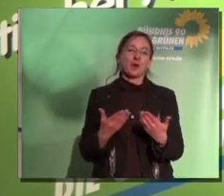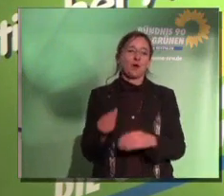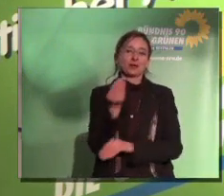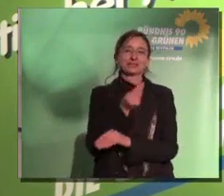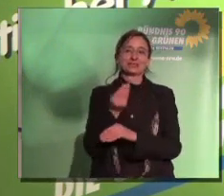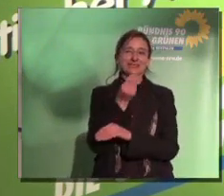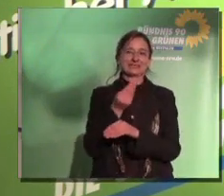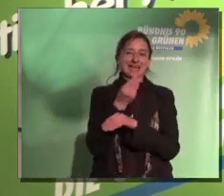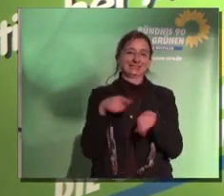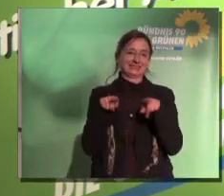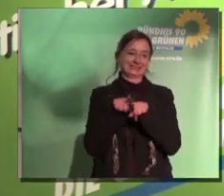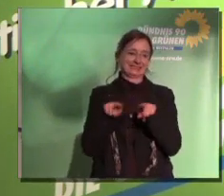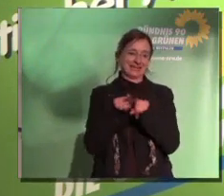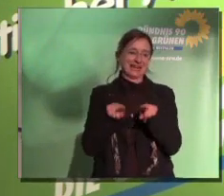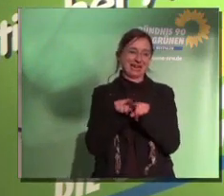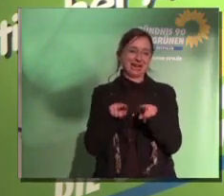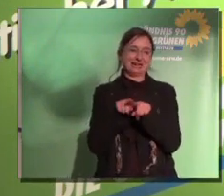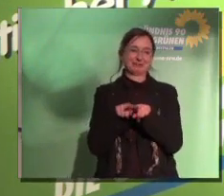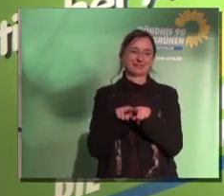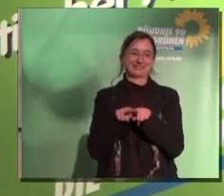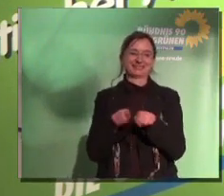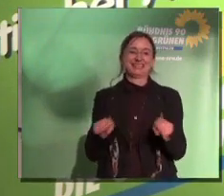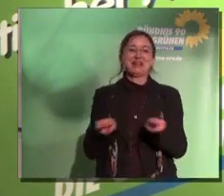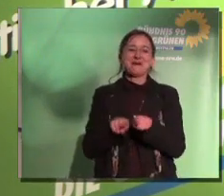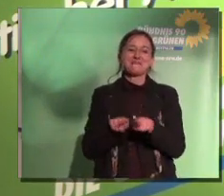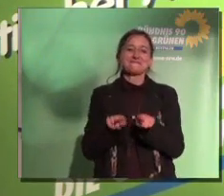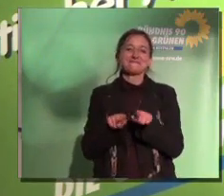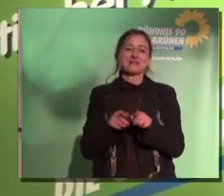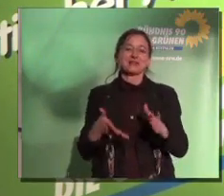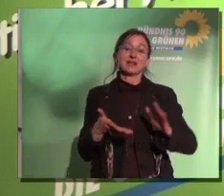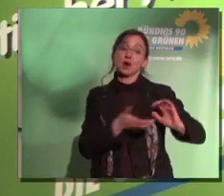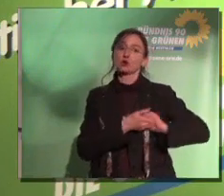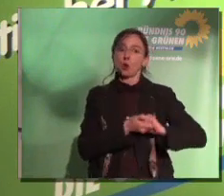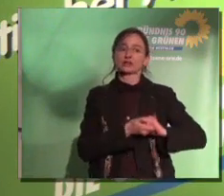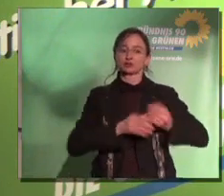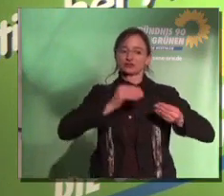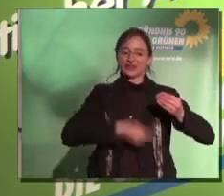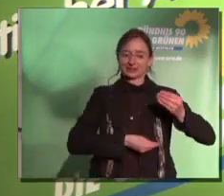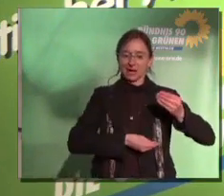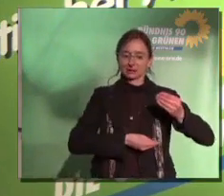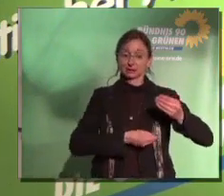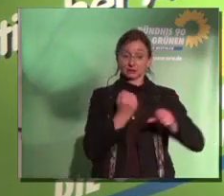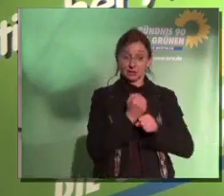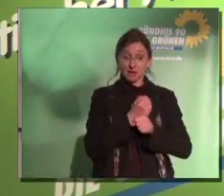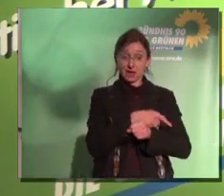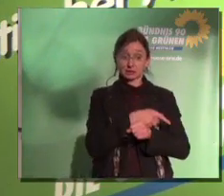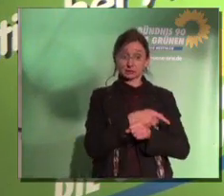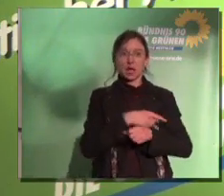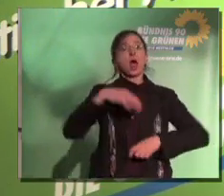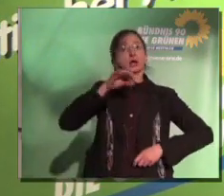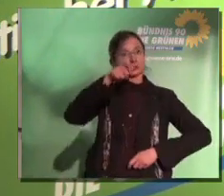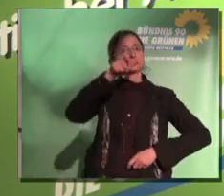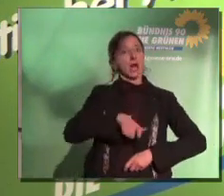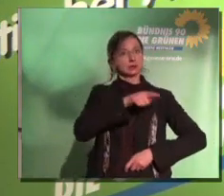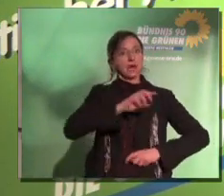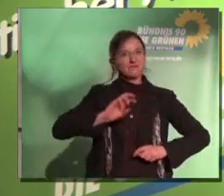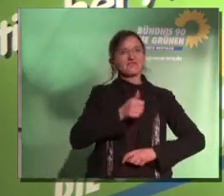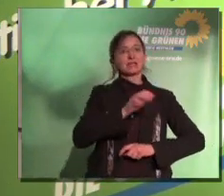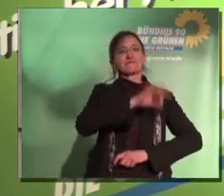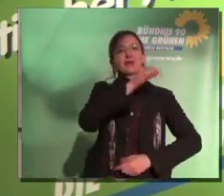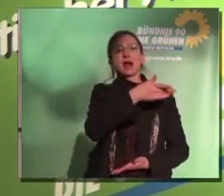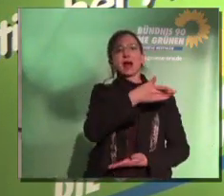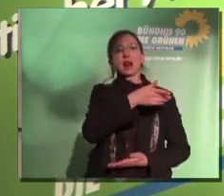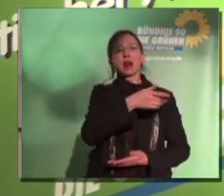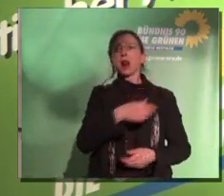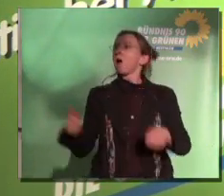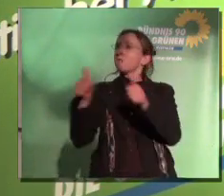die den Koalitionsvertrag gemacht hat und die als Kanzlerin wiedergewählt worden ist, da und der Partner nicht mehr gebraucht wird, dann bleibt von dem